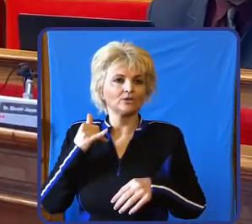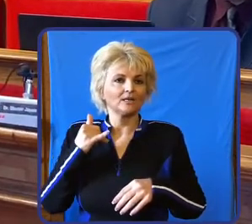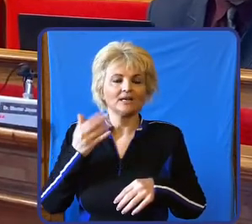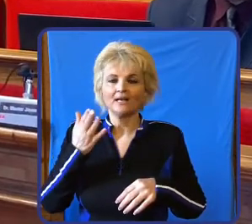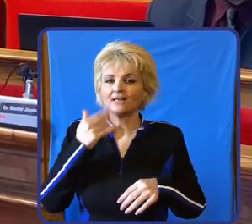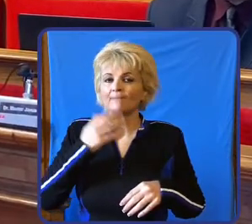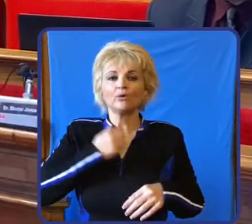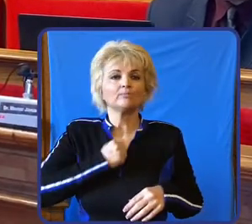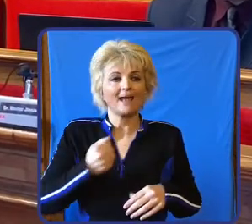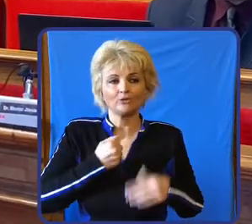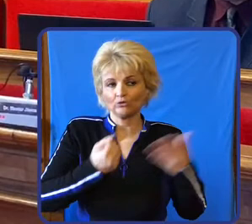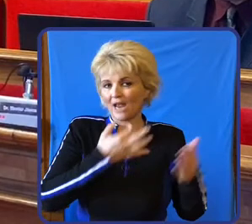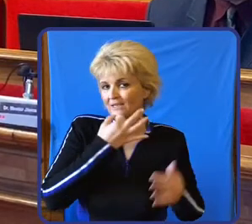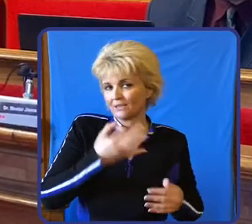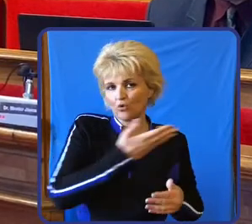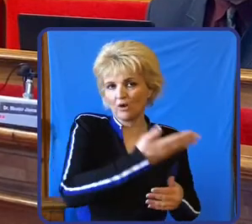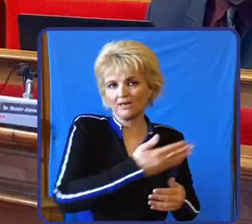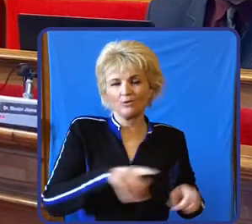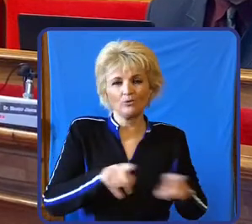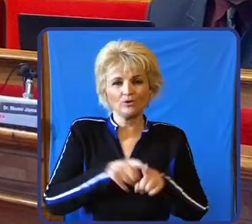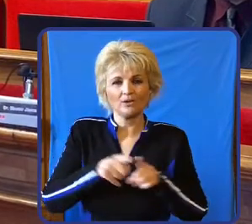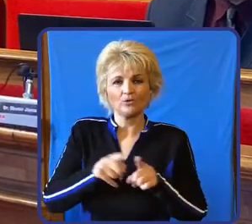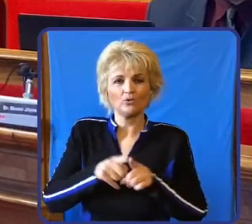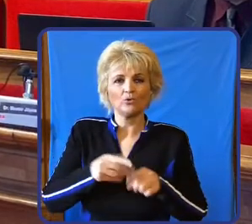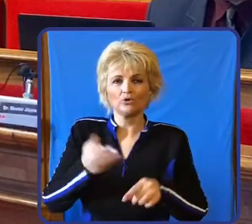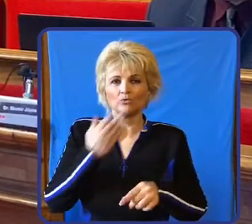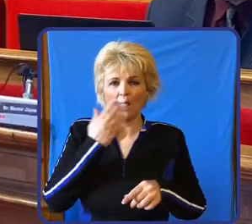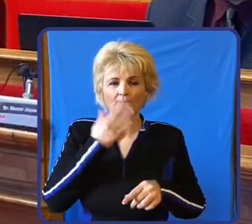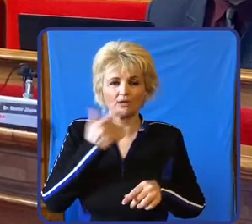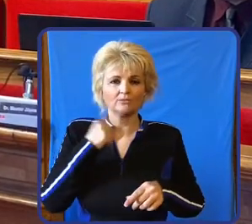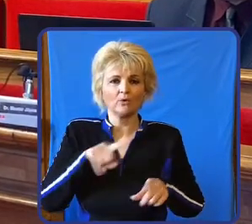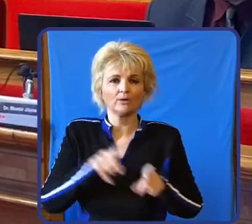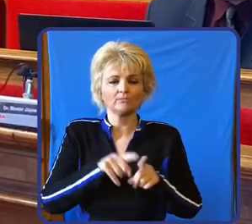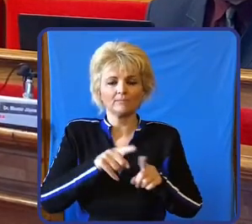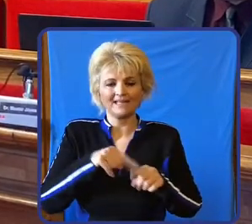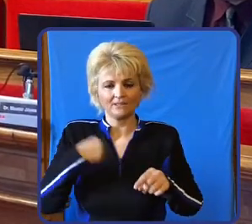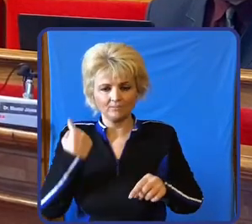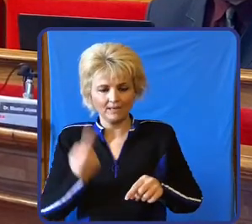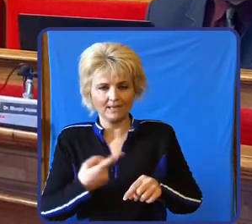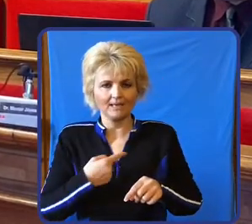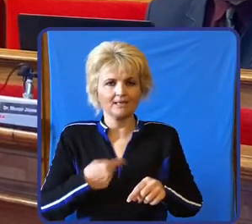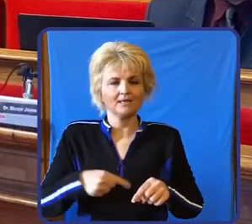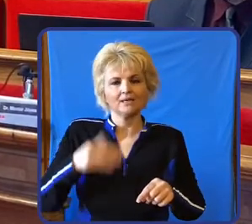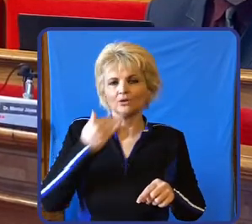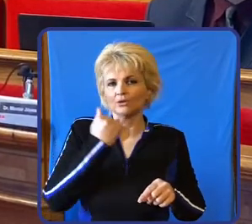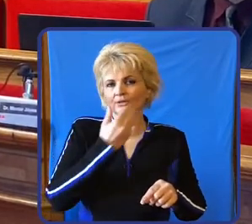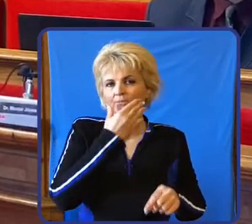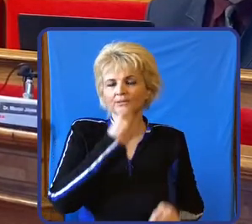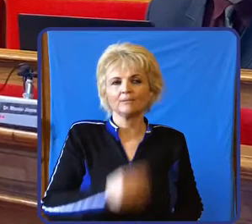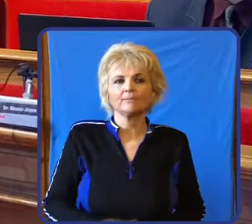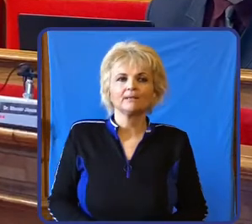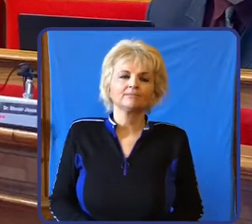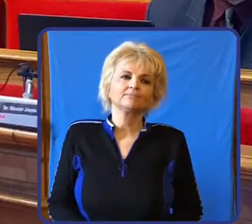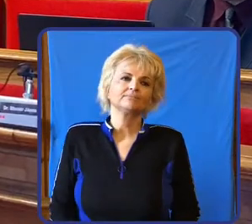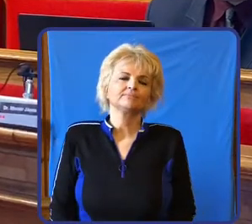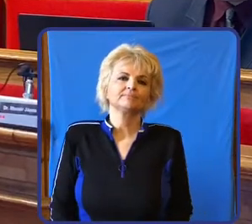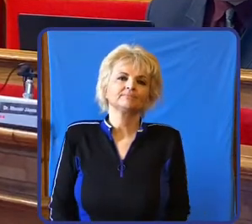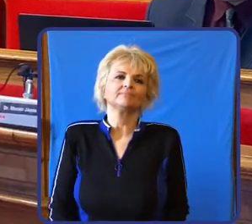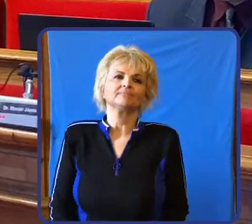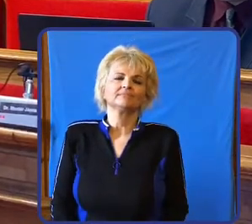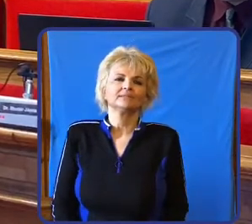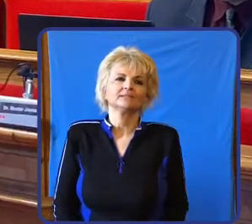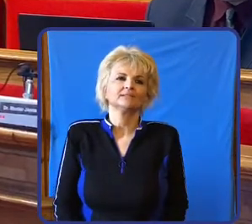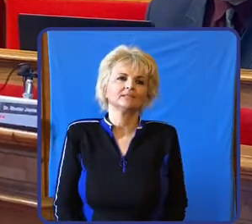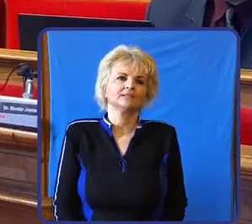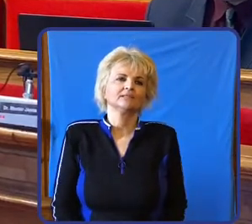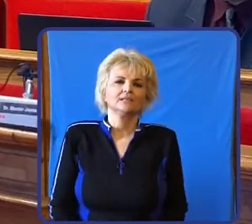volt bátorság szólni, hogy ugyanúgy unták, mint mi ezt, mi tudjuk. Oké, köszönöm szépen. Tehát én szívem szerint,